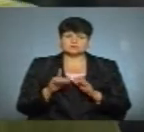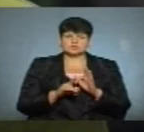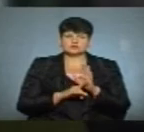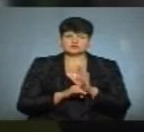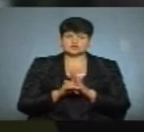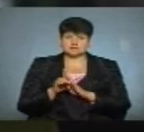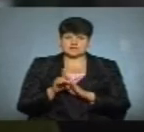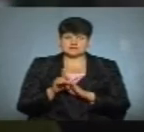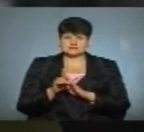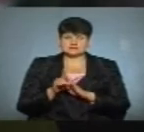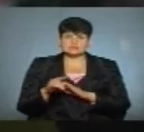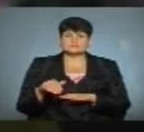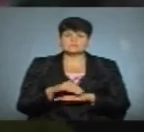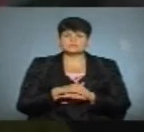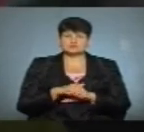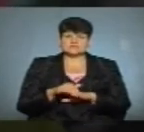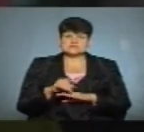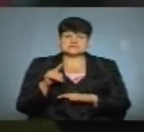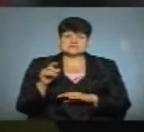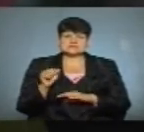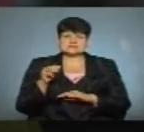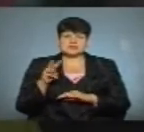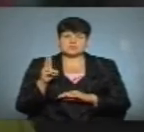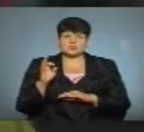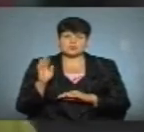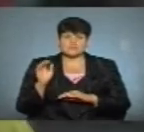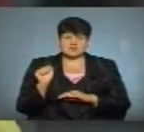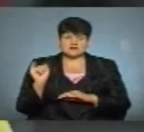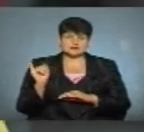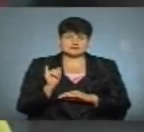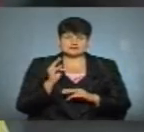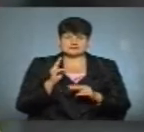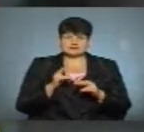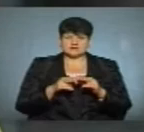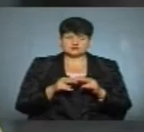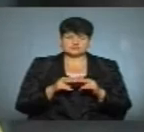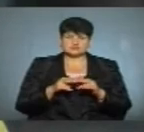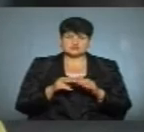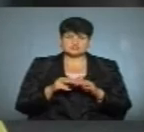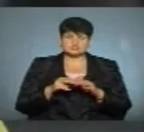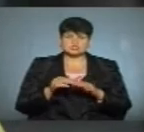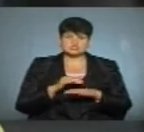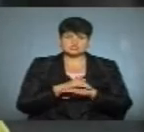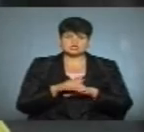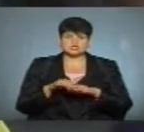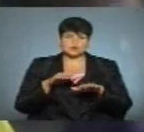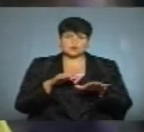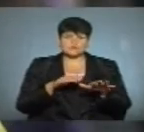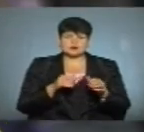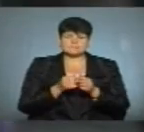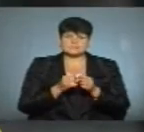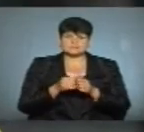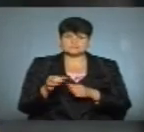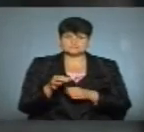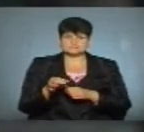від вулиці Замкової і завершуватися шикування колони випускників біля